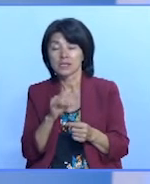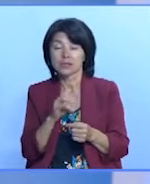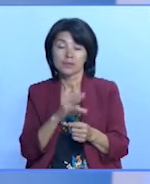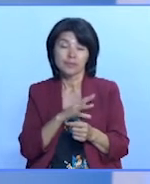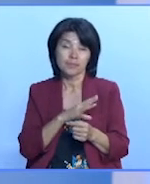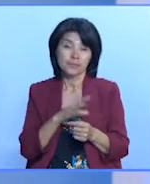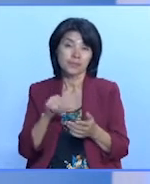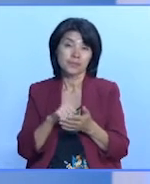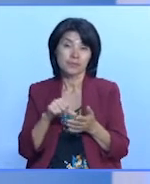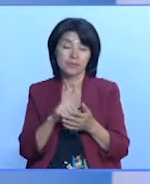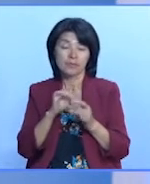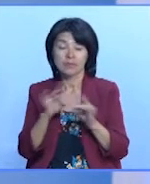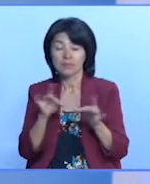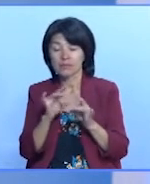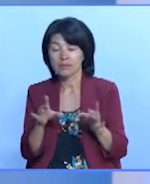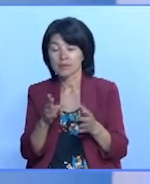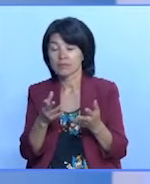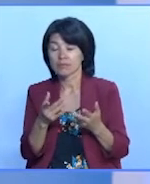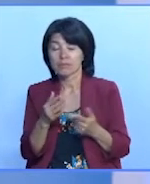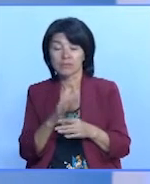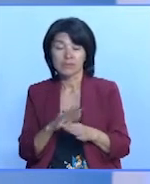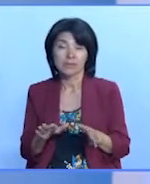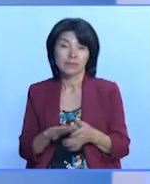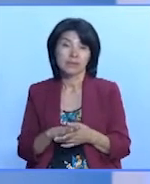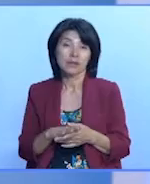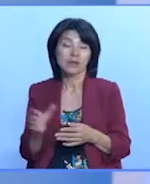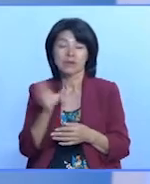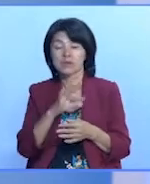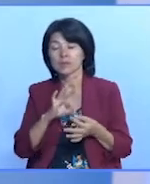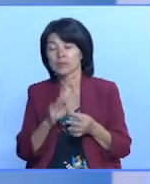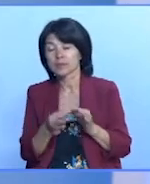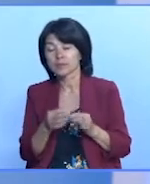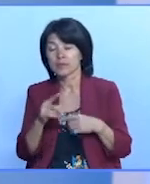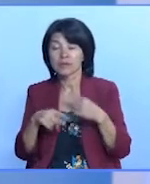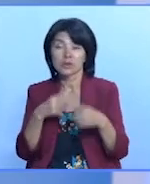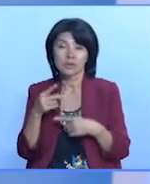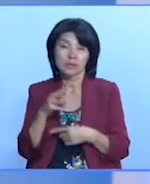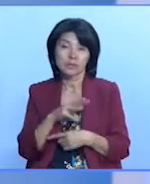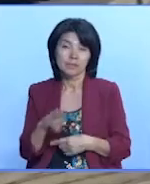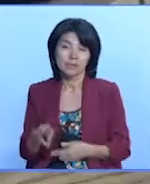участники рассказали о непринятии коррупции в молодежной среде. Все подробности в следующем материале.